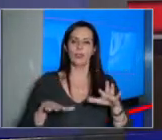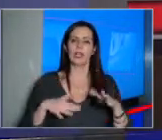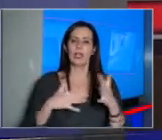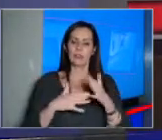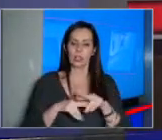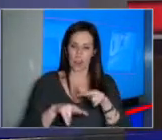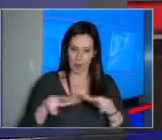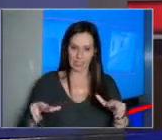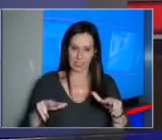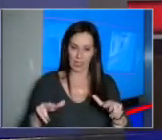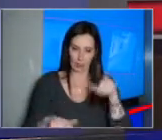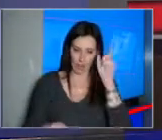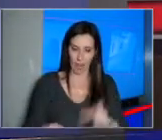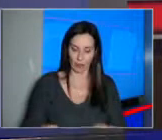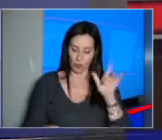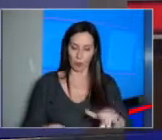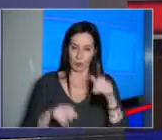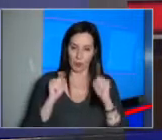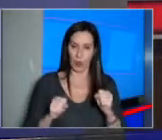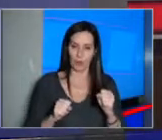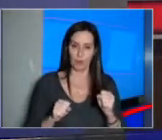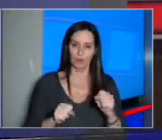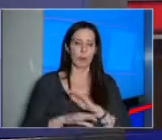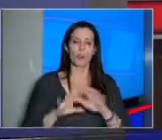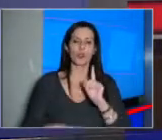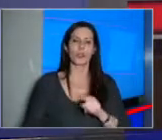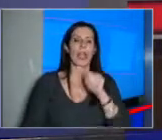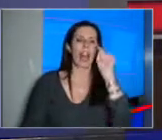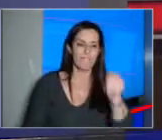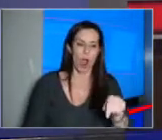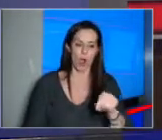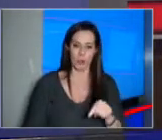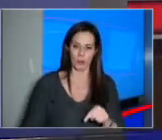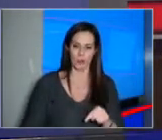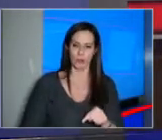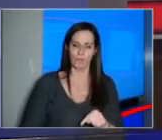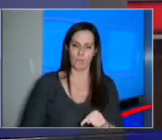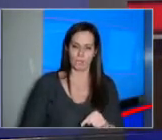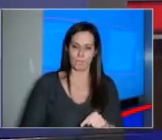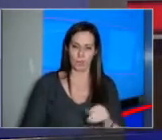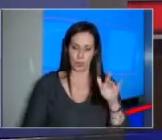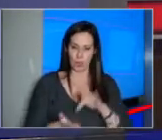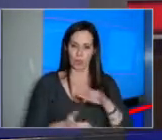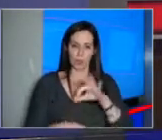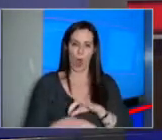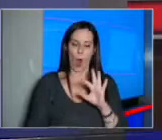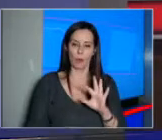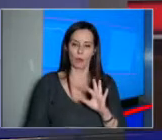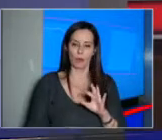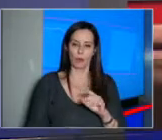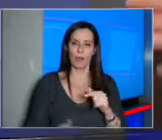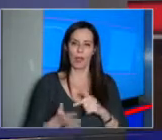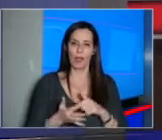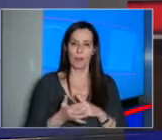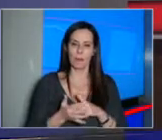את מצבו של המבוטח שתובע את הביטוח הלאומי, מבלי שהוא יידרש בכלל להגיע למקום שבו נמצאים אותם רופאים, אלא על